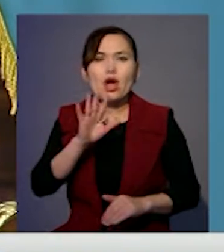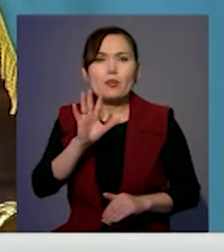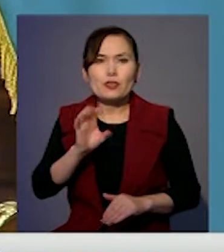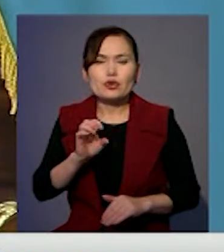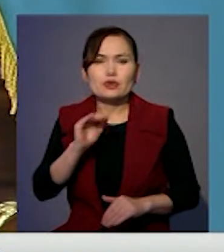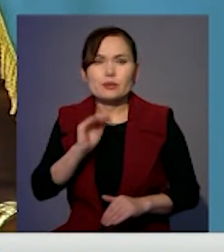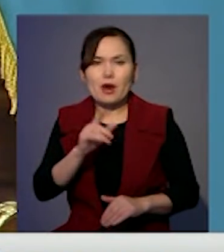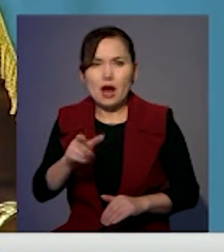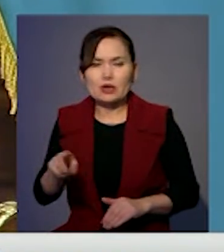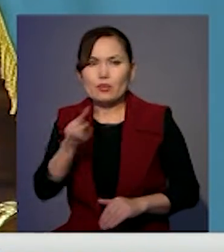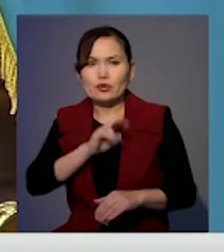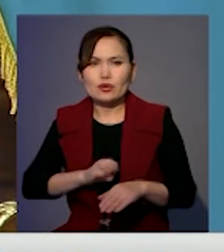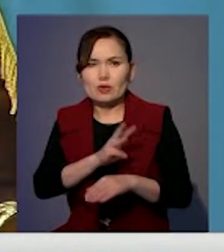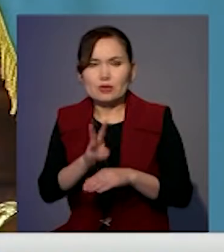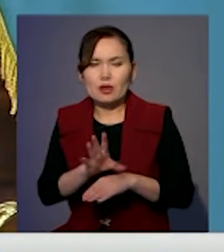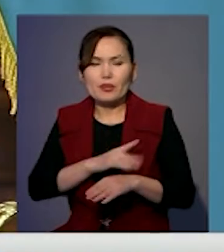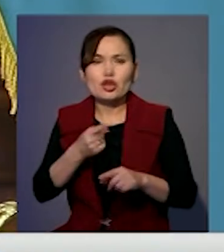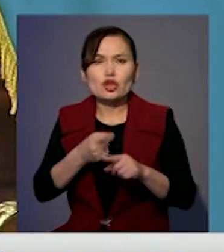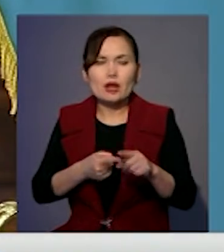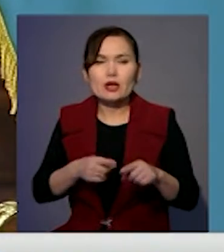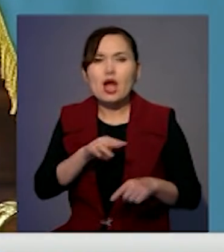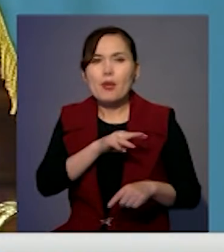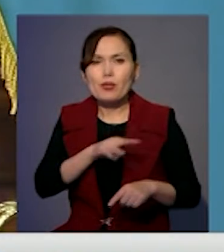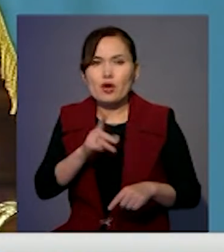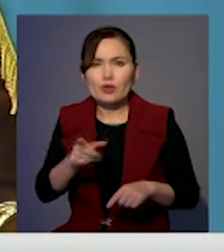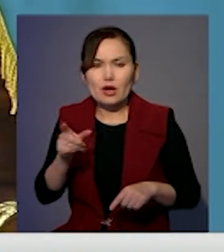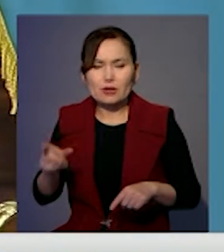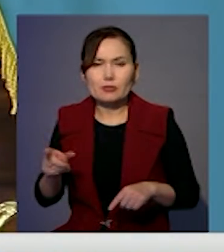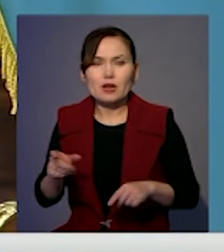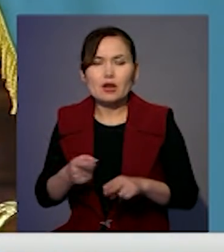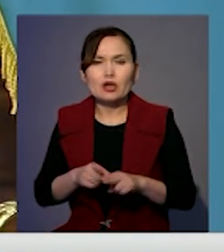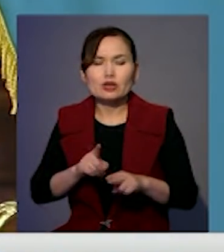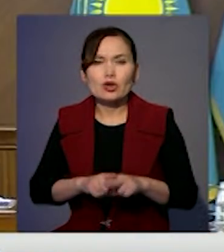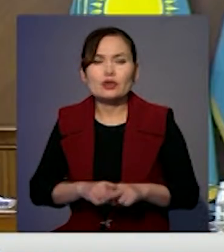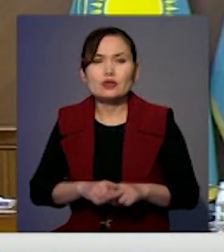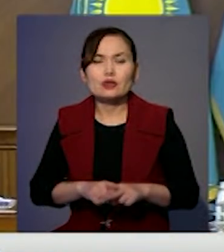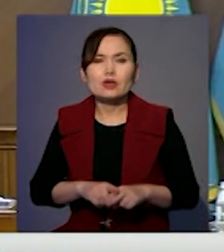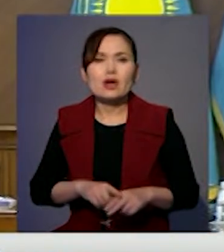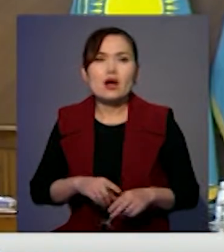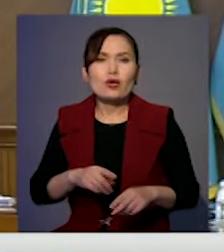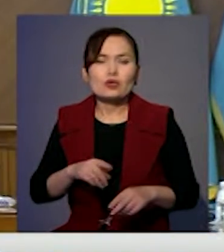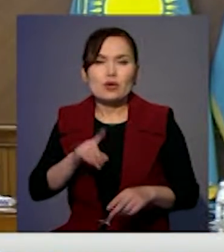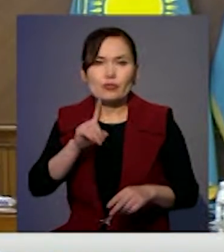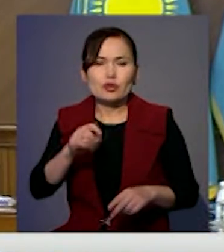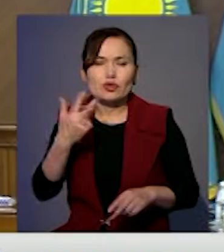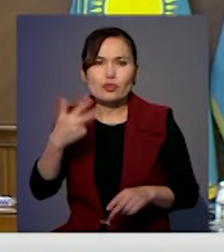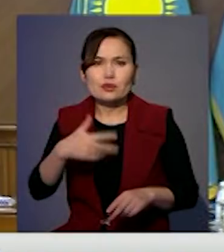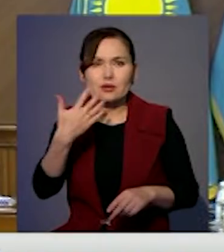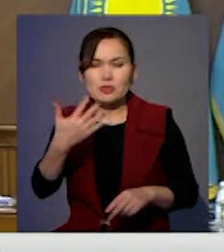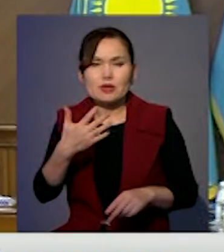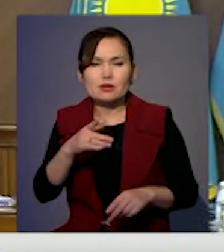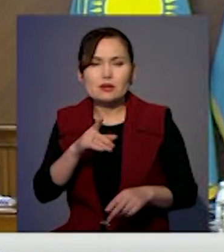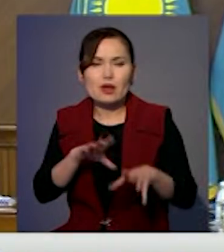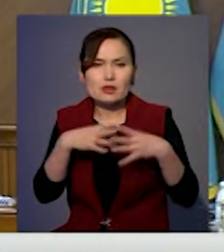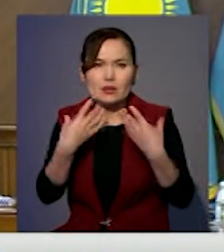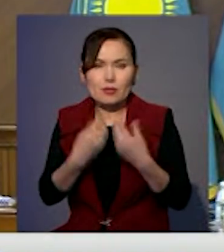орналасты, 500 000 адам, 113 мың отбасы жаңа баспанаға ие болды. Біздің коэффициент